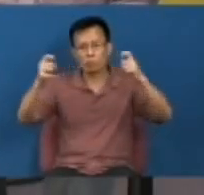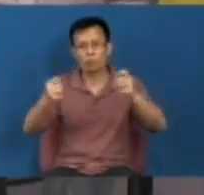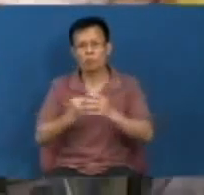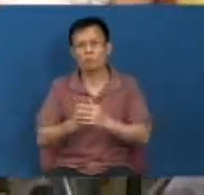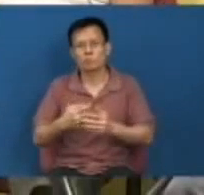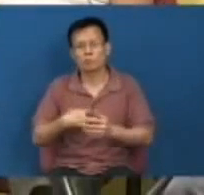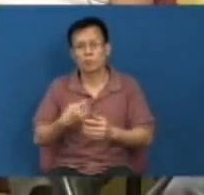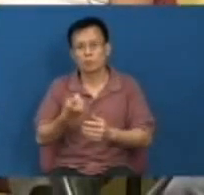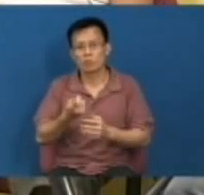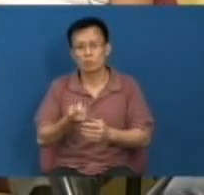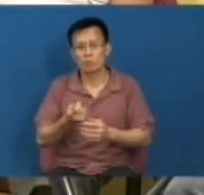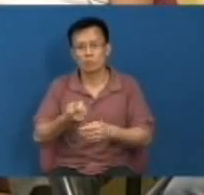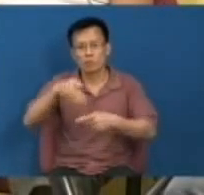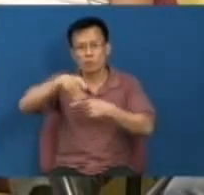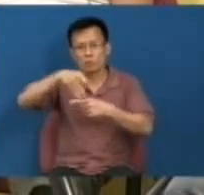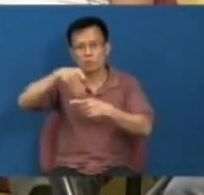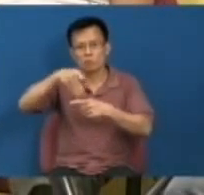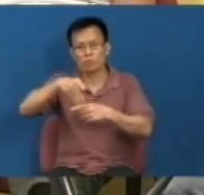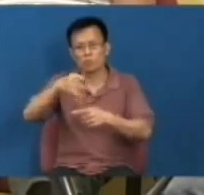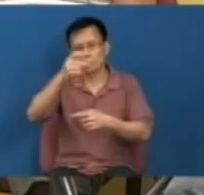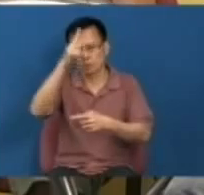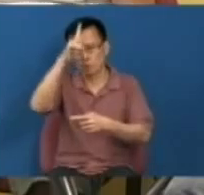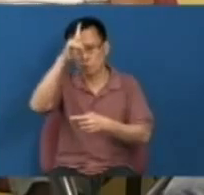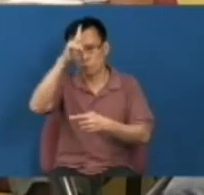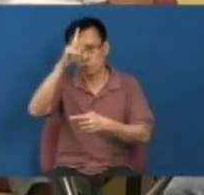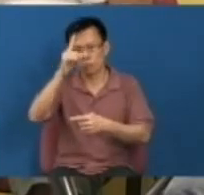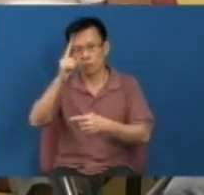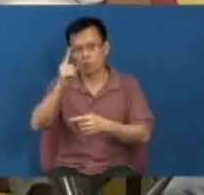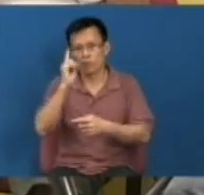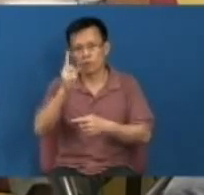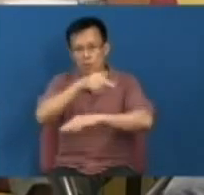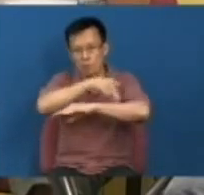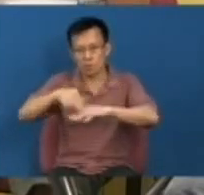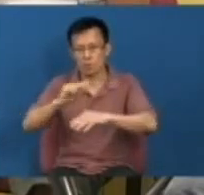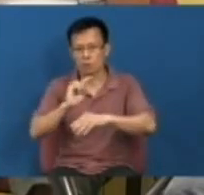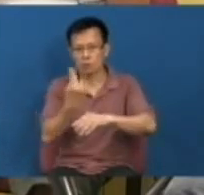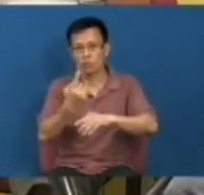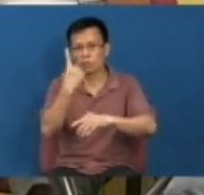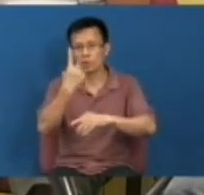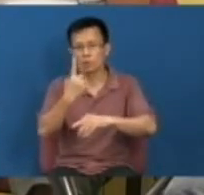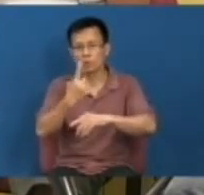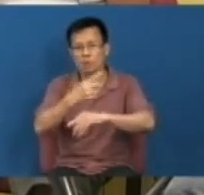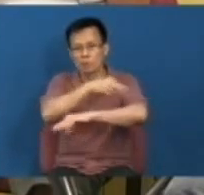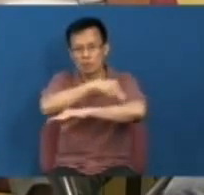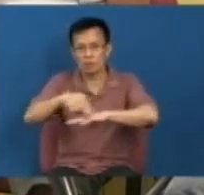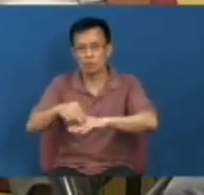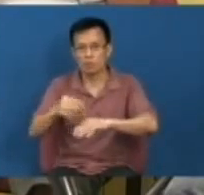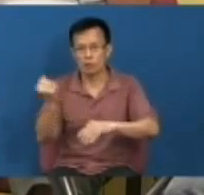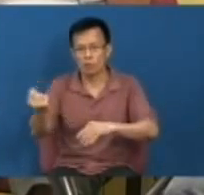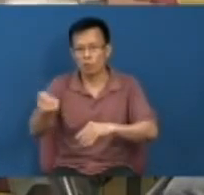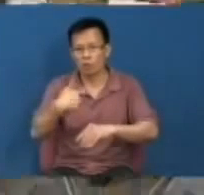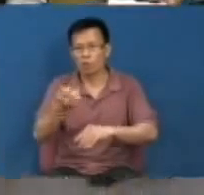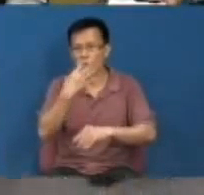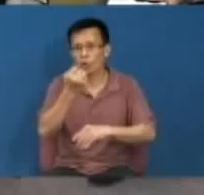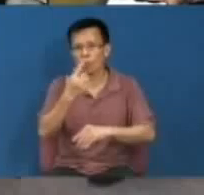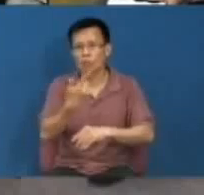我哋鄰近嘅深圳咧嘅政府咧都係一尺換翻一尺嘅喎，好過我哋香港好多嘅喎。 大陸好好㗎，